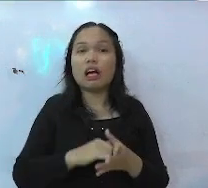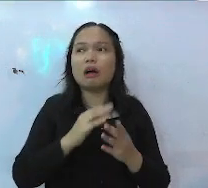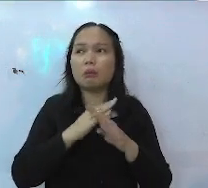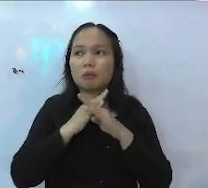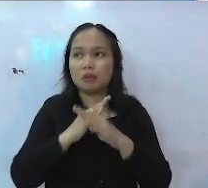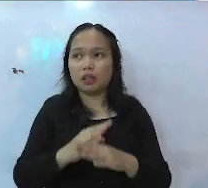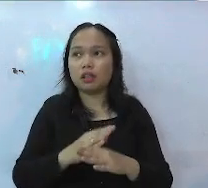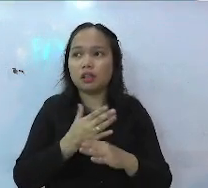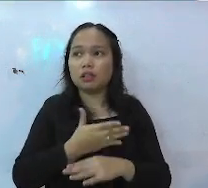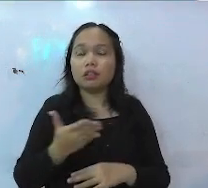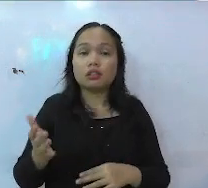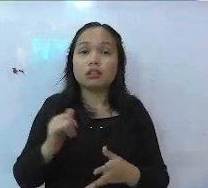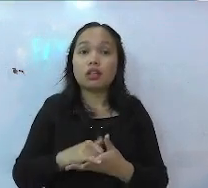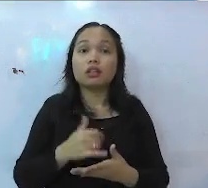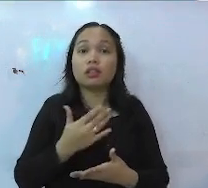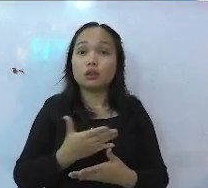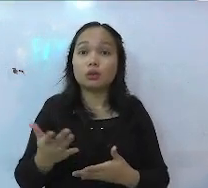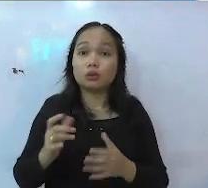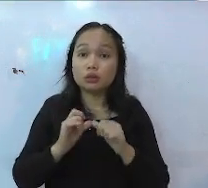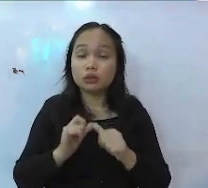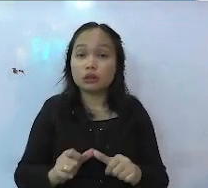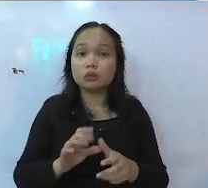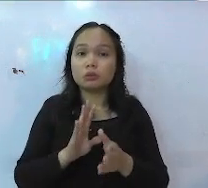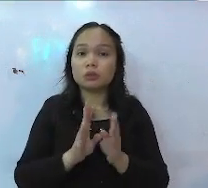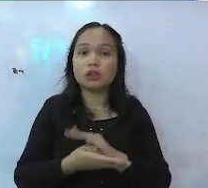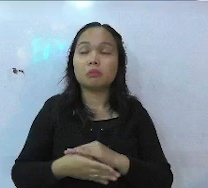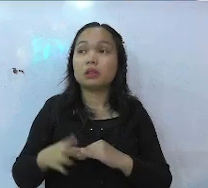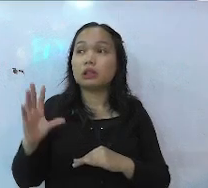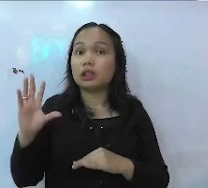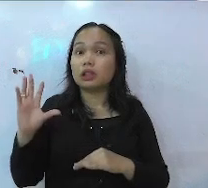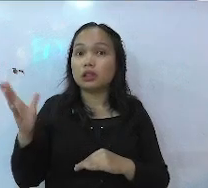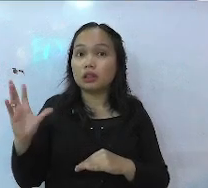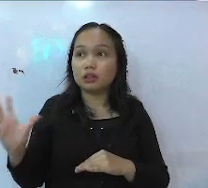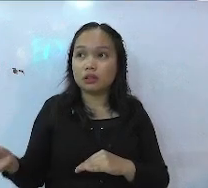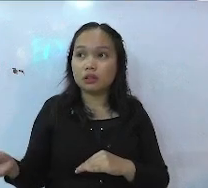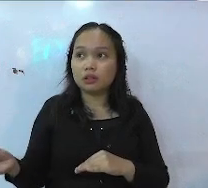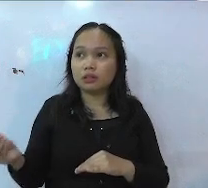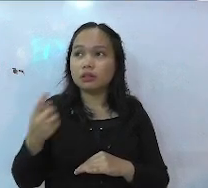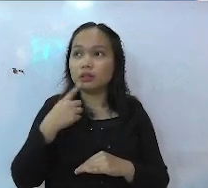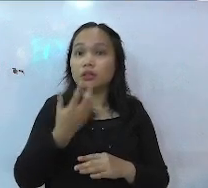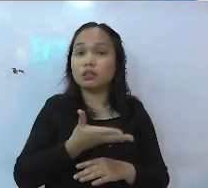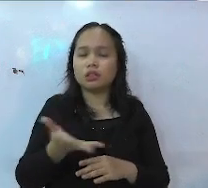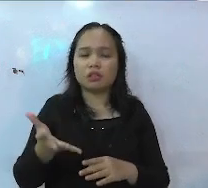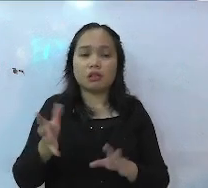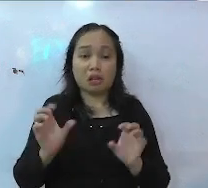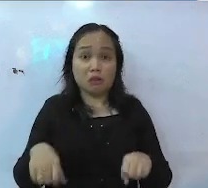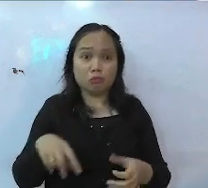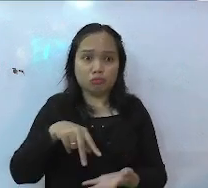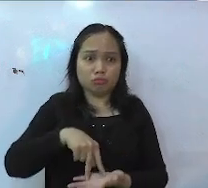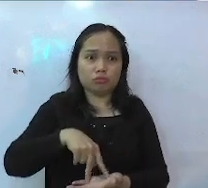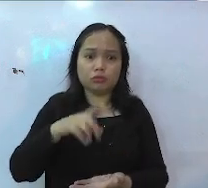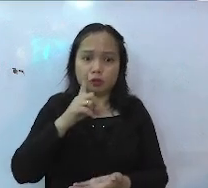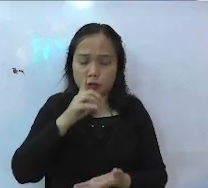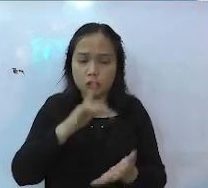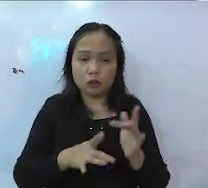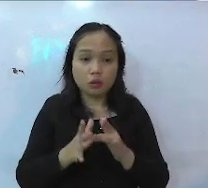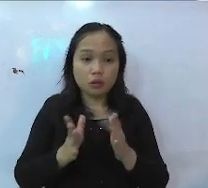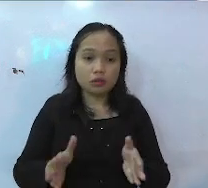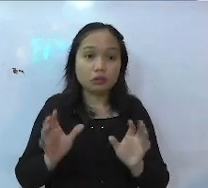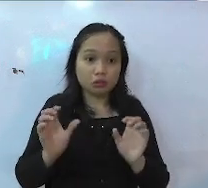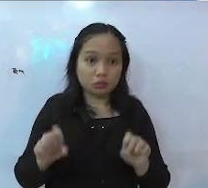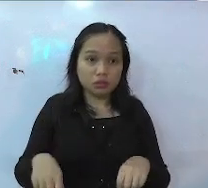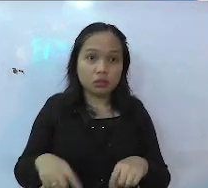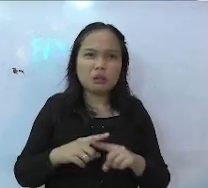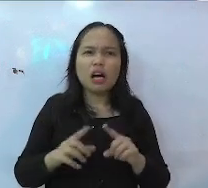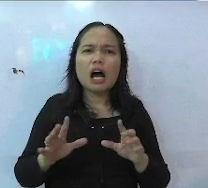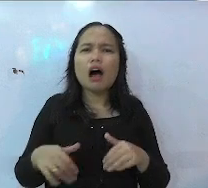inyo na kayo ay makapag standout Sabi ko nga kaya niyo mag-stand up Amen pero ang problema na ung